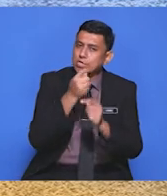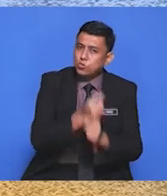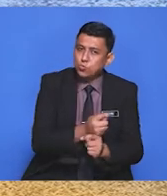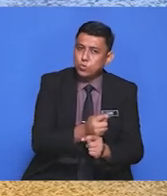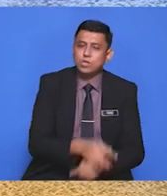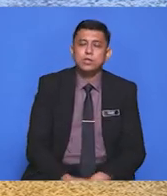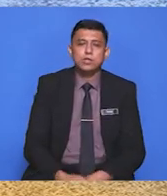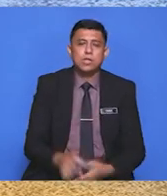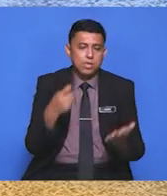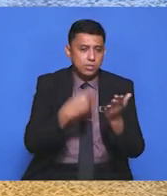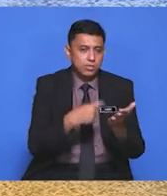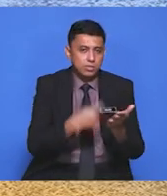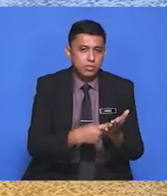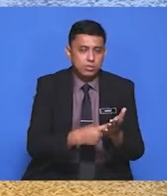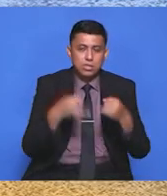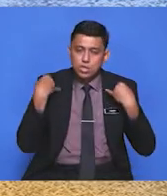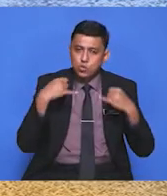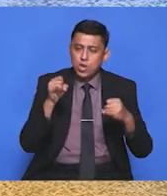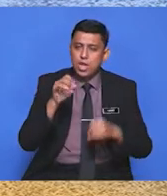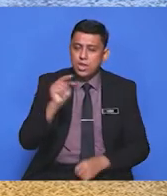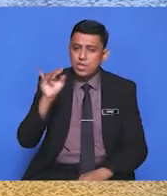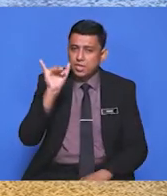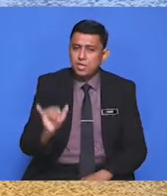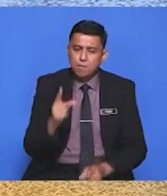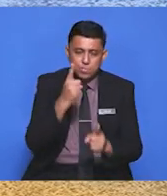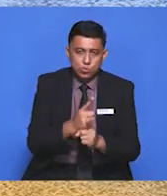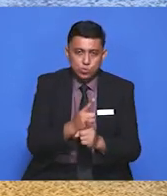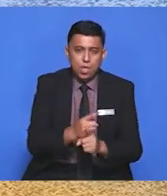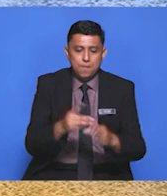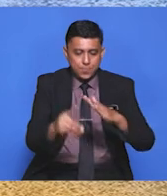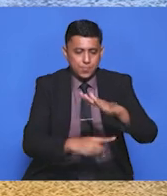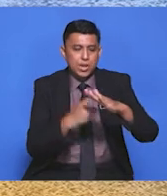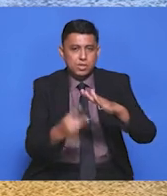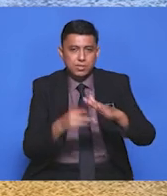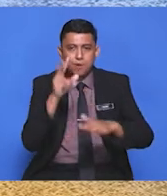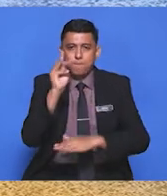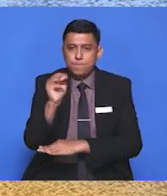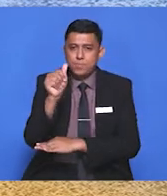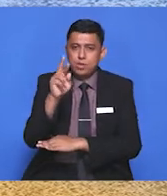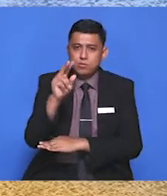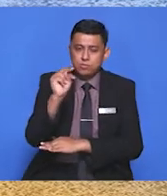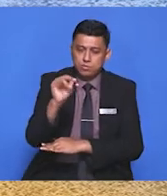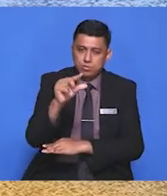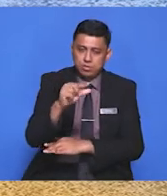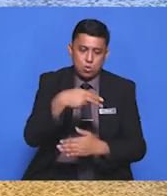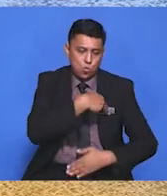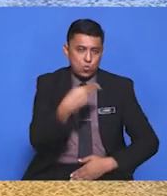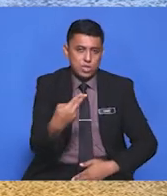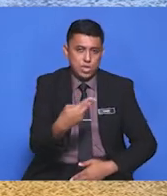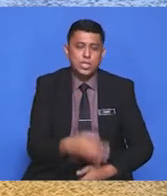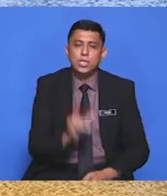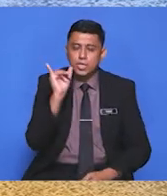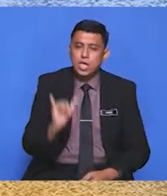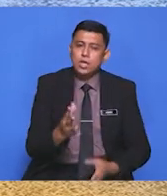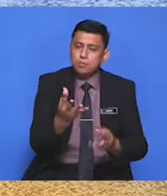ditentukan harga jualan yang sebenar berdasarkan margin keuntungan yang diingini oleh